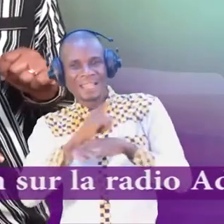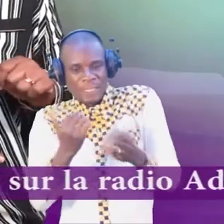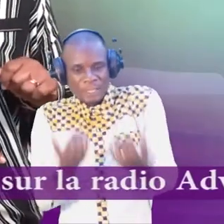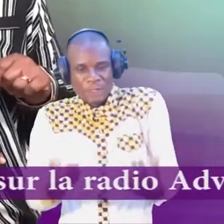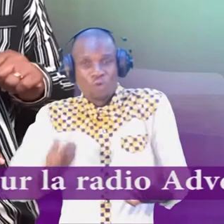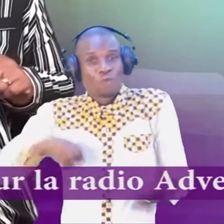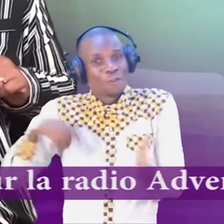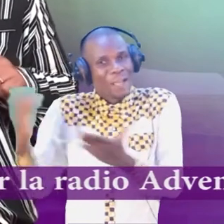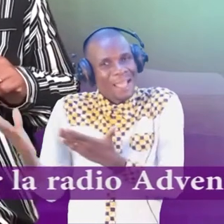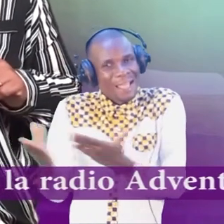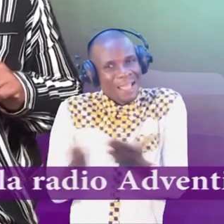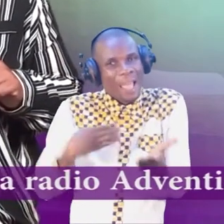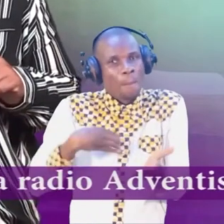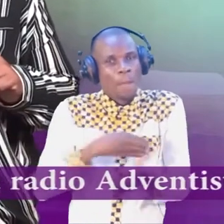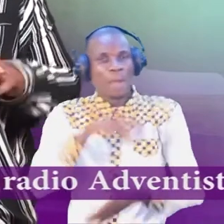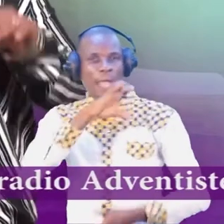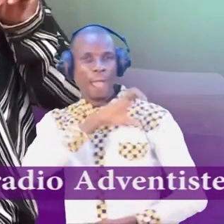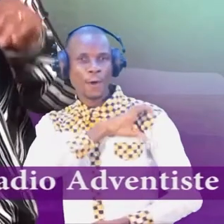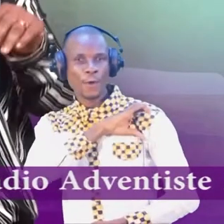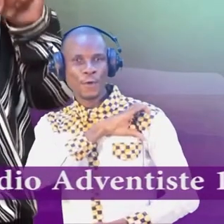Kufuatana na shirika kuu ya afya ulimwenguni,